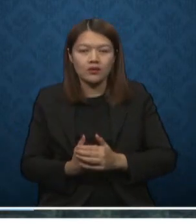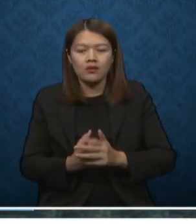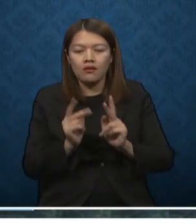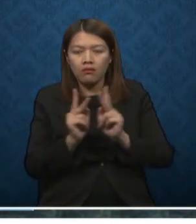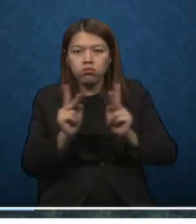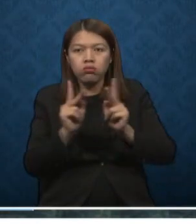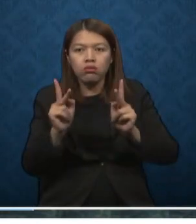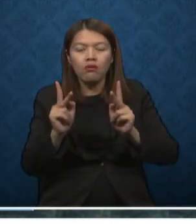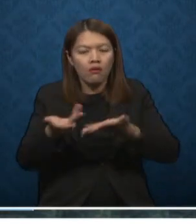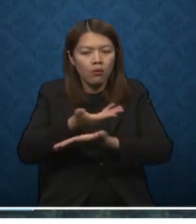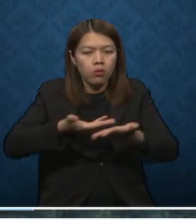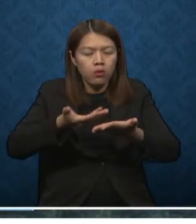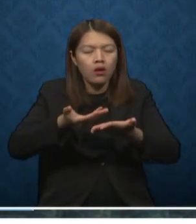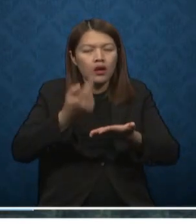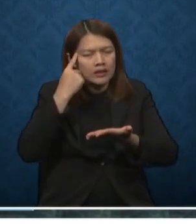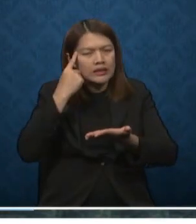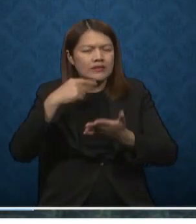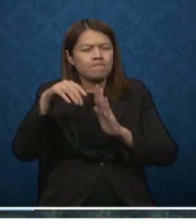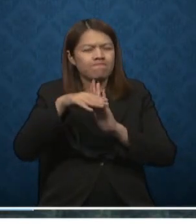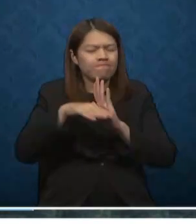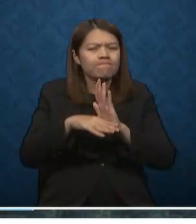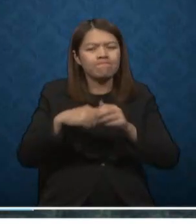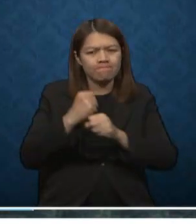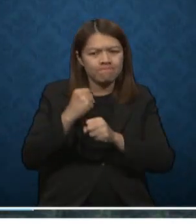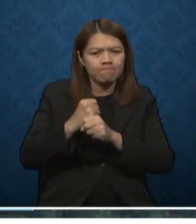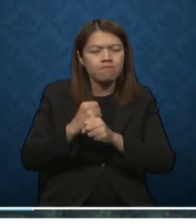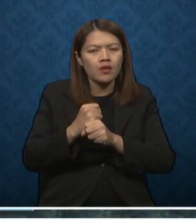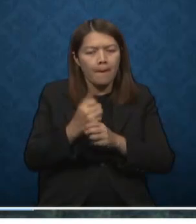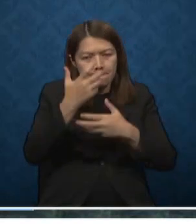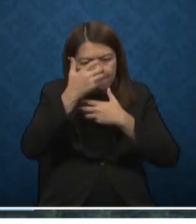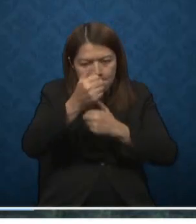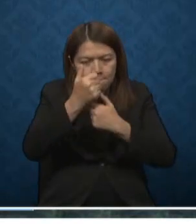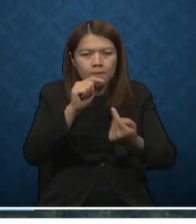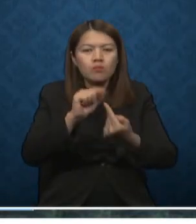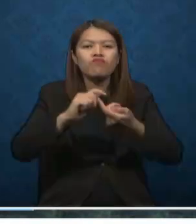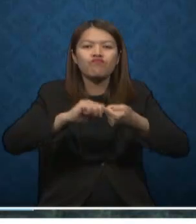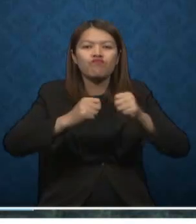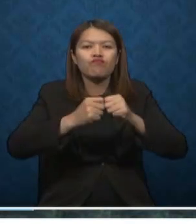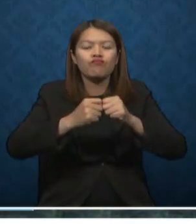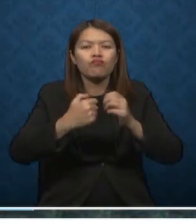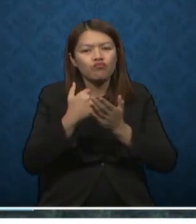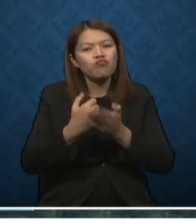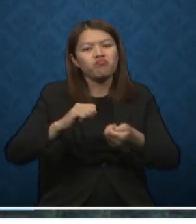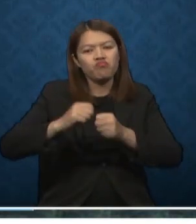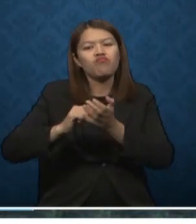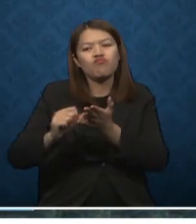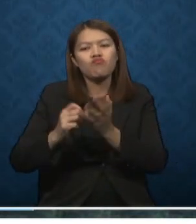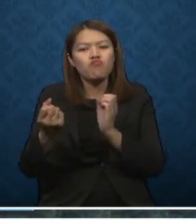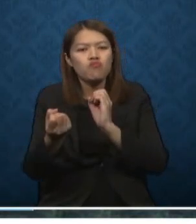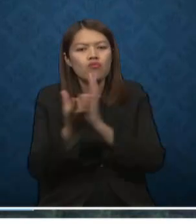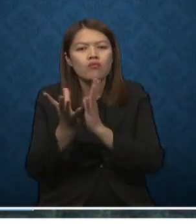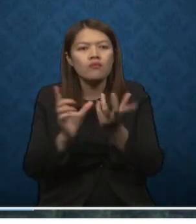การจะจัดลำดับการงานแล้วก็ให้ความสนใจในเรื่องของปัญหาต่างๆที่มีผลกระทบต่อสังคมน